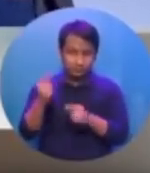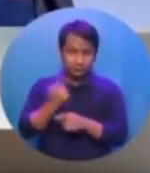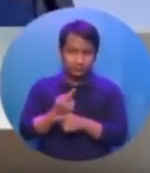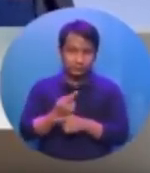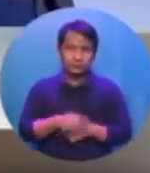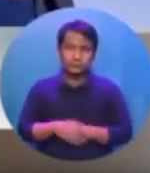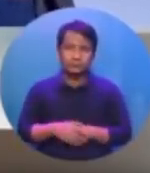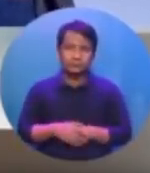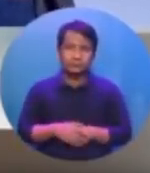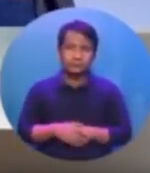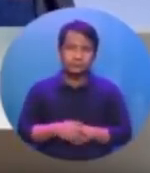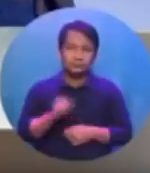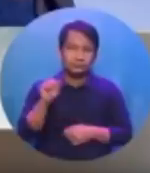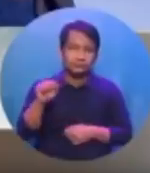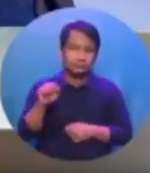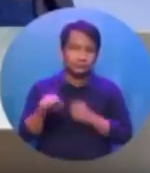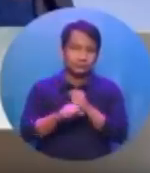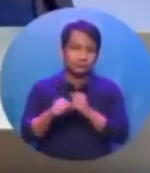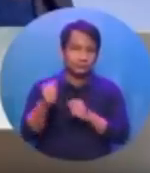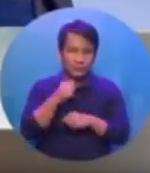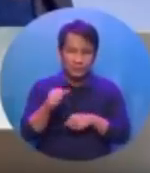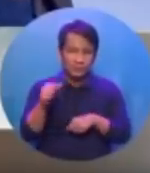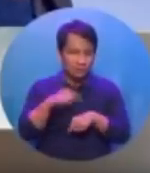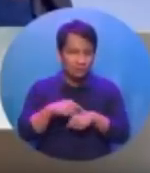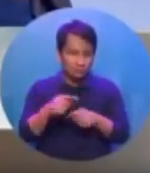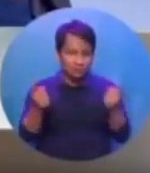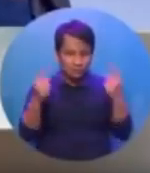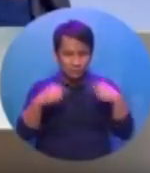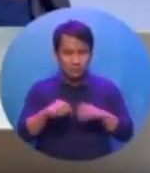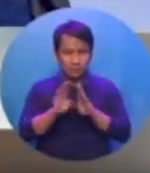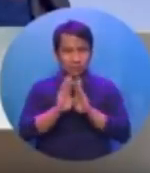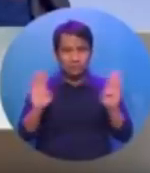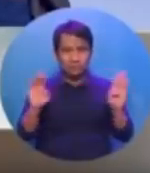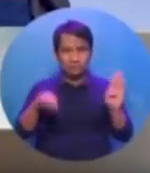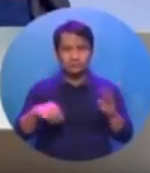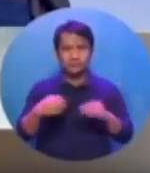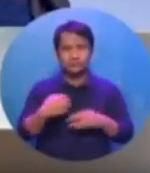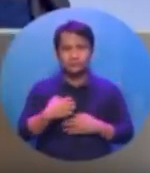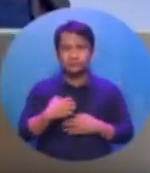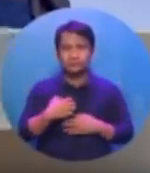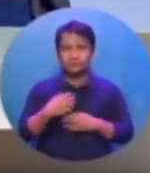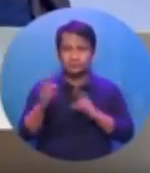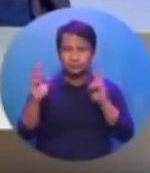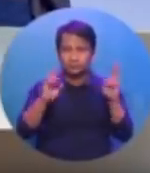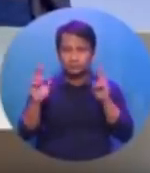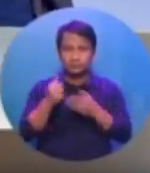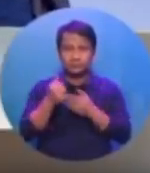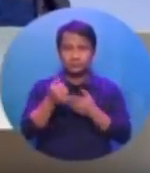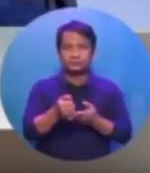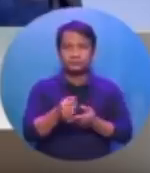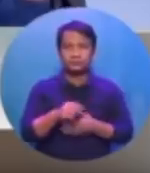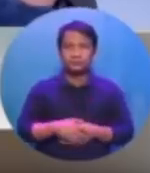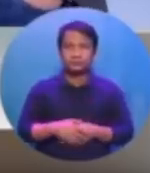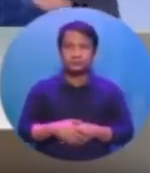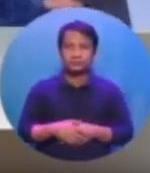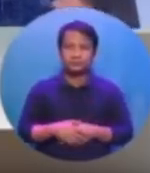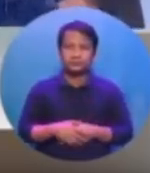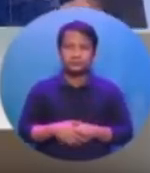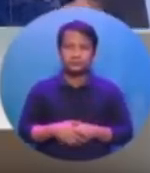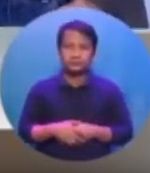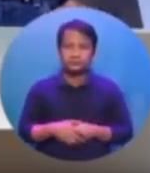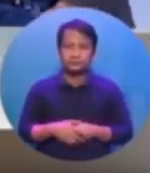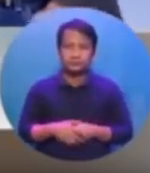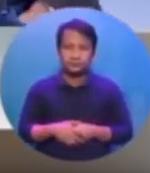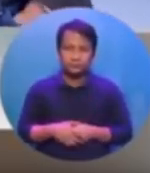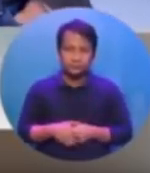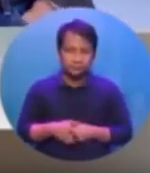po, Colonel, sir? Yes, sir. Anytime po. Dito naman po ang police natin at handa po nga tumulong. Sandali po, Colonel. So,